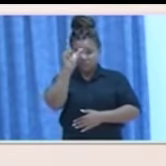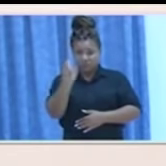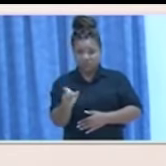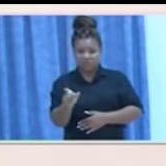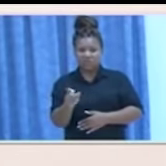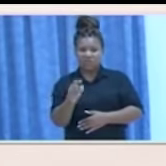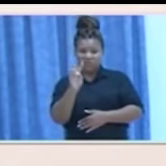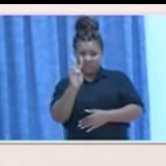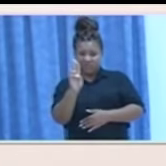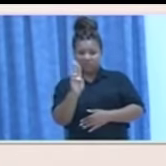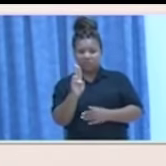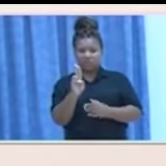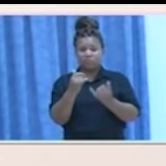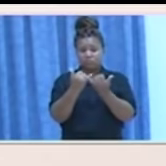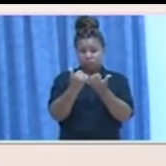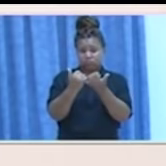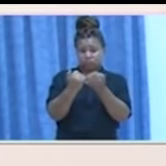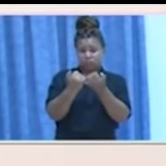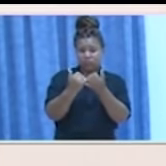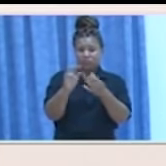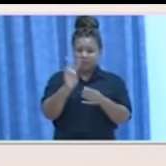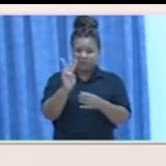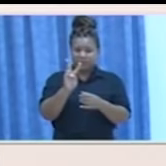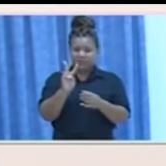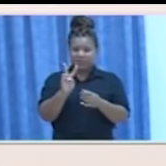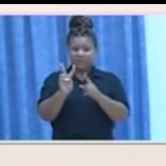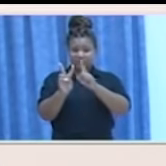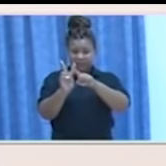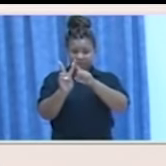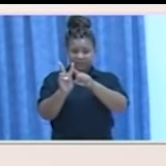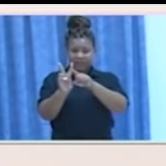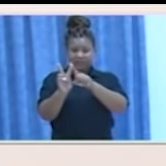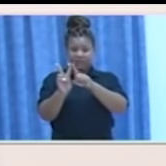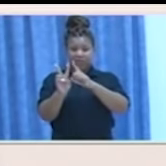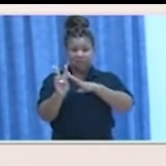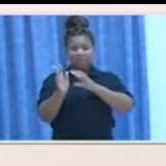à cause d'autres pour aussi n'a pas de symptômes, mais c'est le fait que d'autres